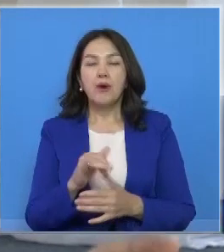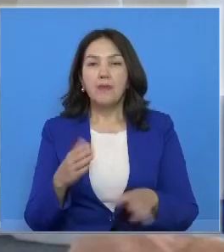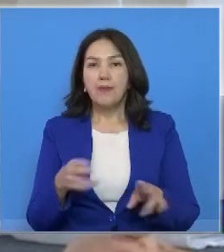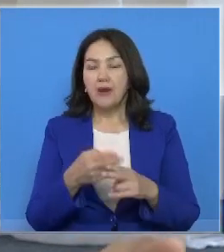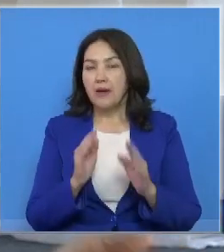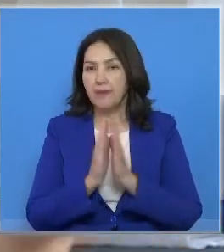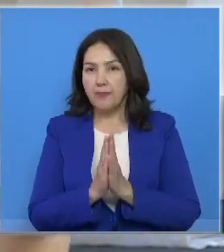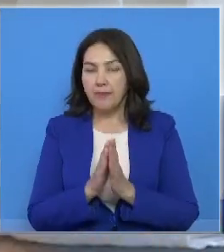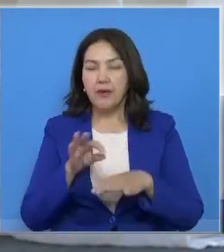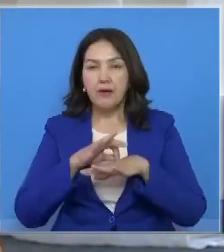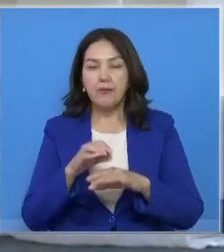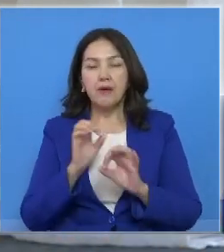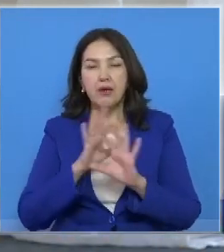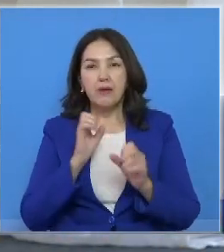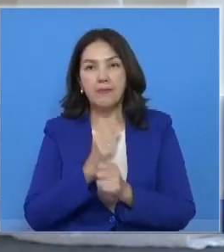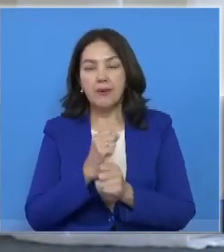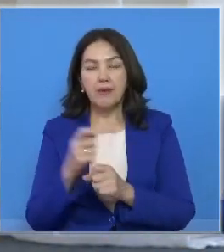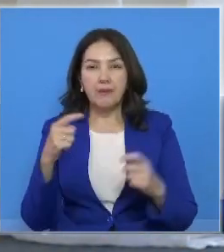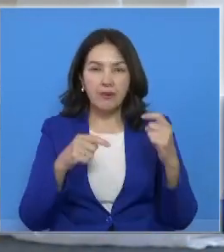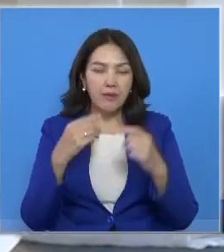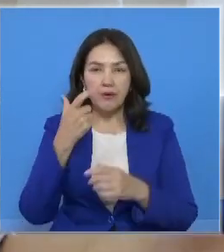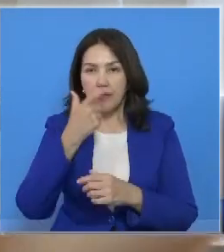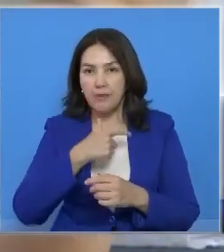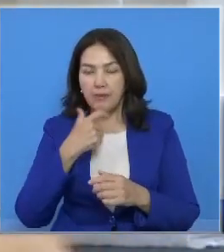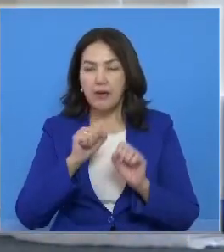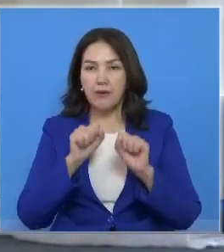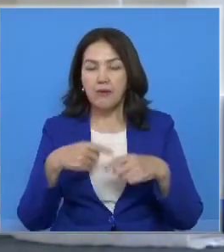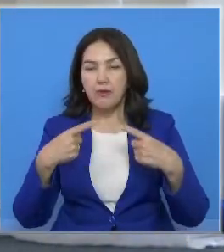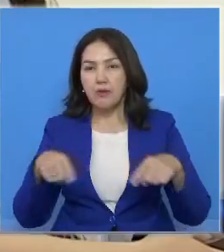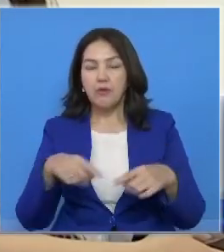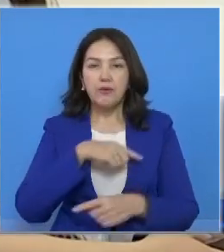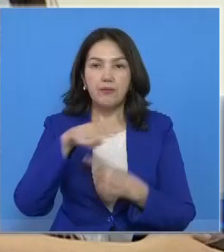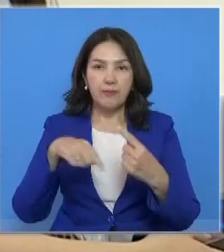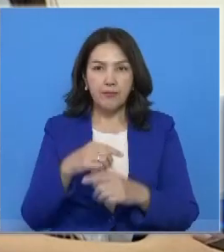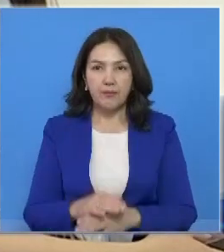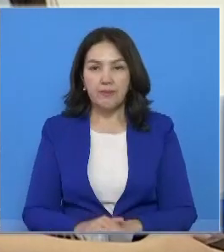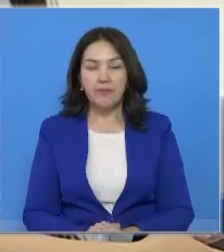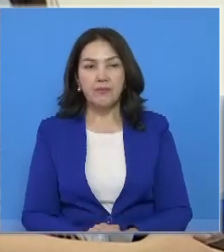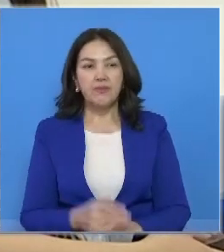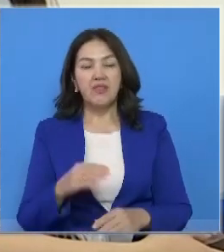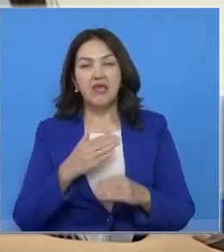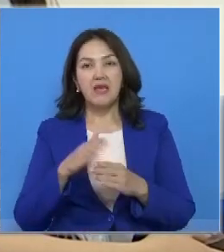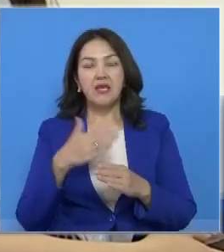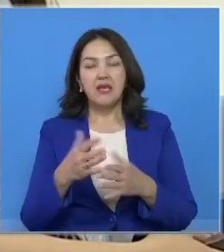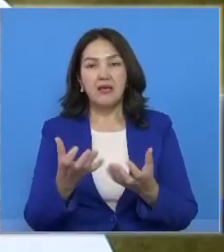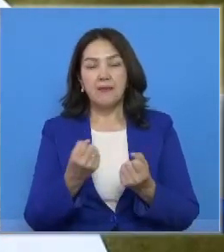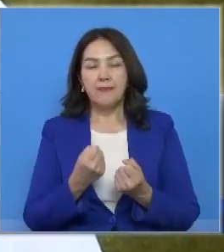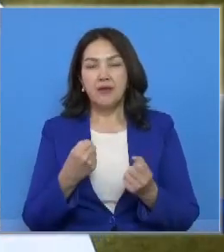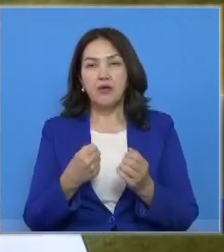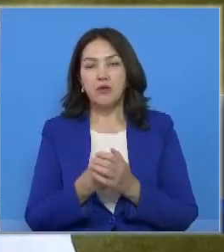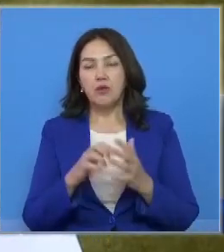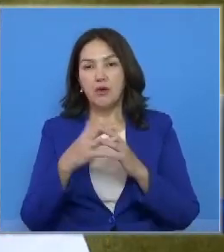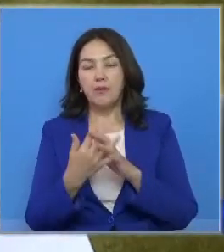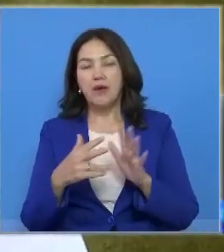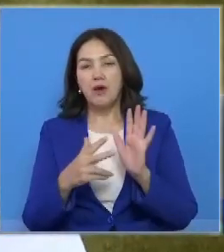Поэтому просим вас проводить разъяснительную работу между собой. Люди могут открыть другой бизнес. Предельный размер кредита, который можно получить через Аул Аманаты